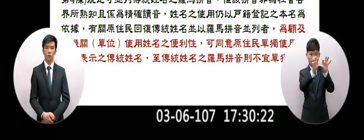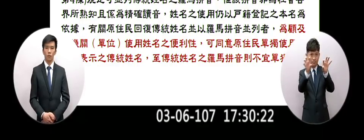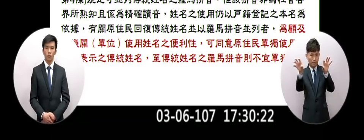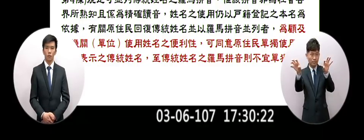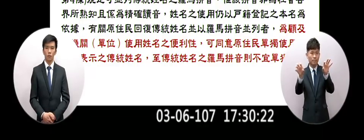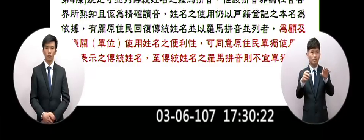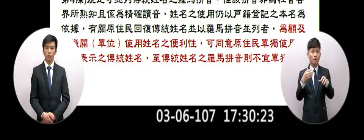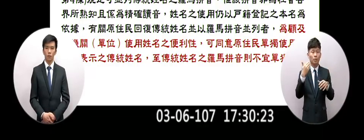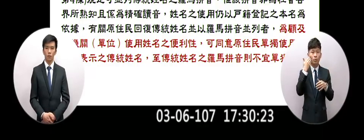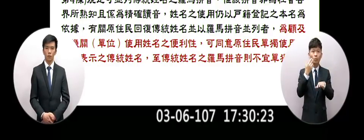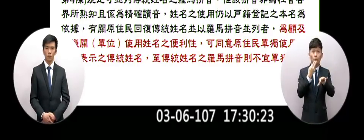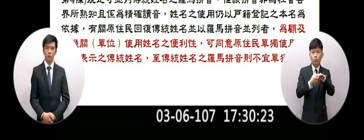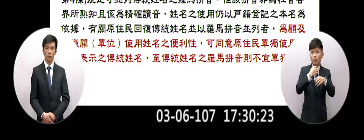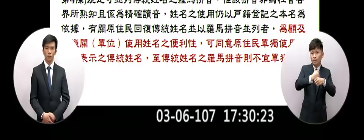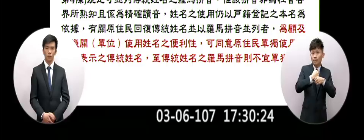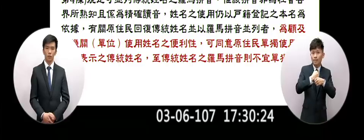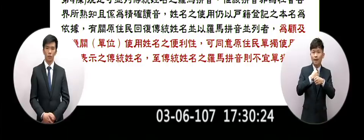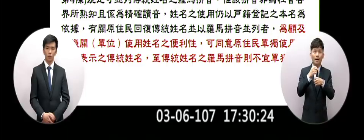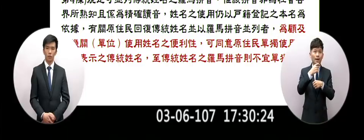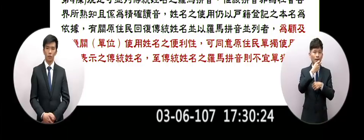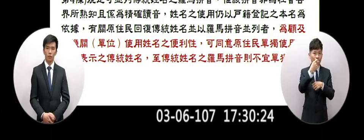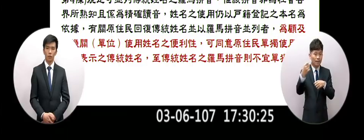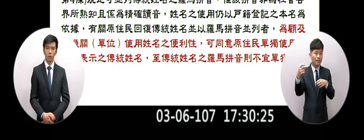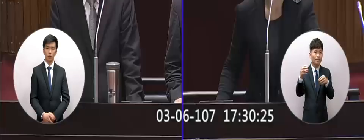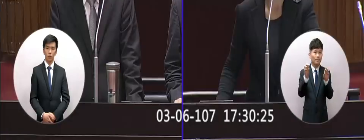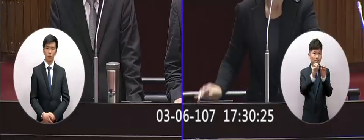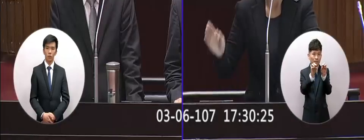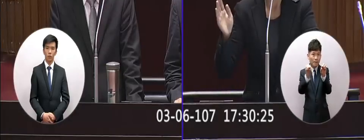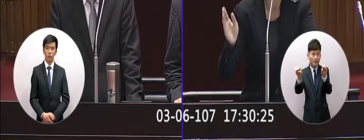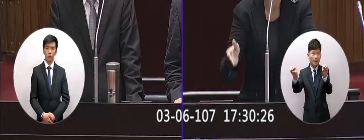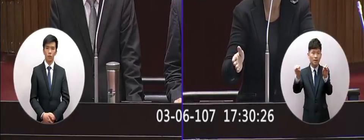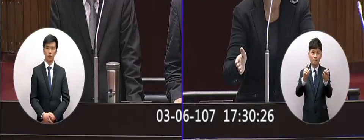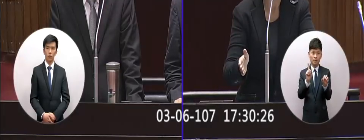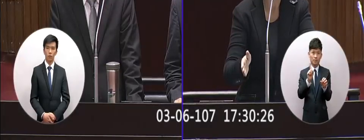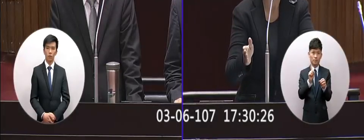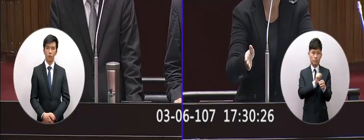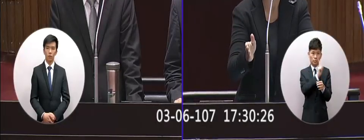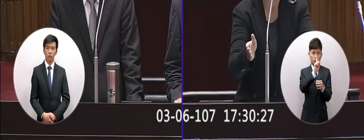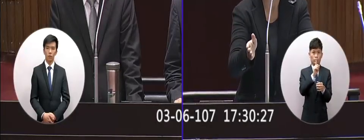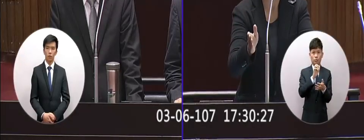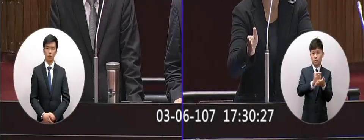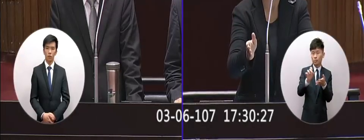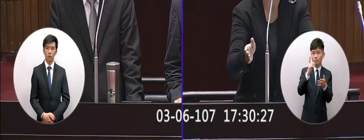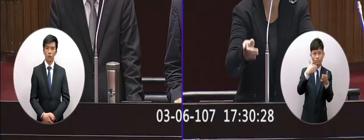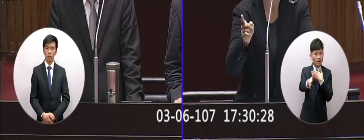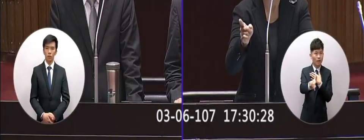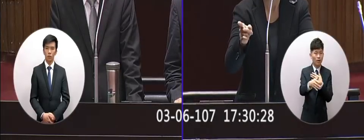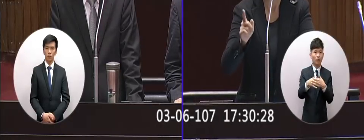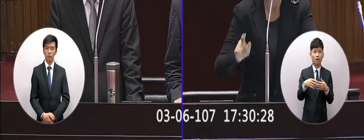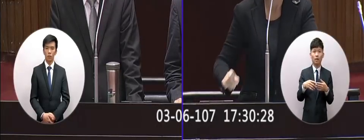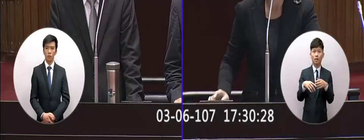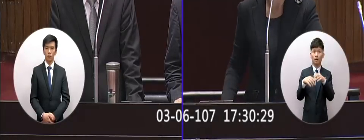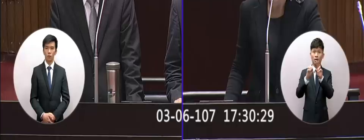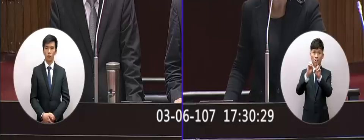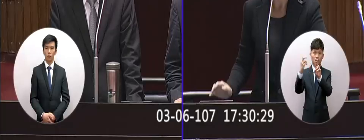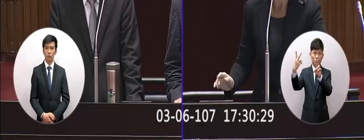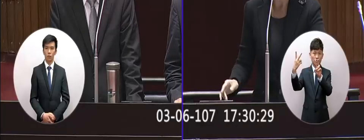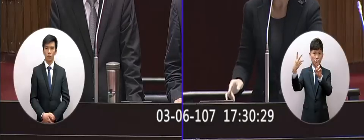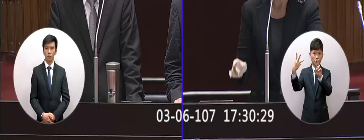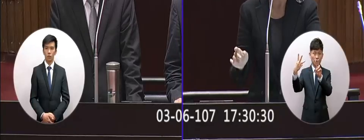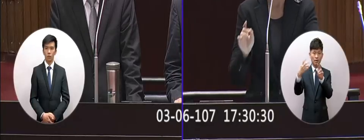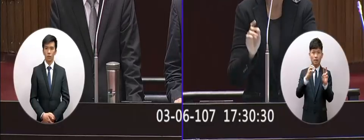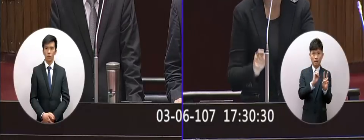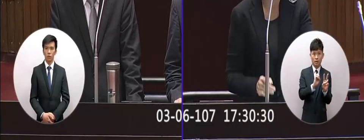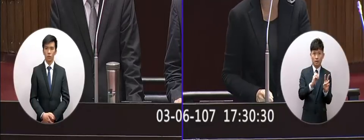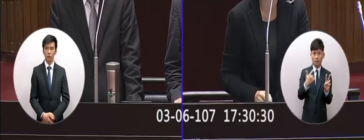名的罗马拼音不宜单独使用。2003年姓名条例开了一个门，但2006年